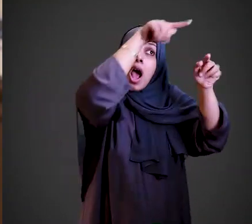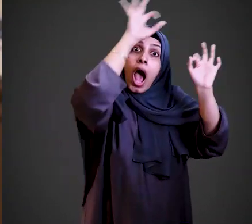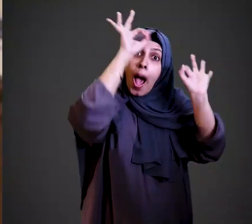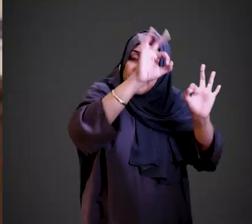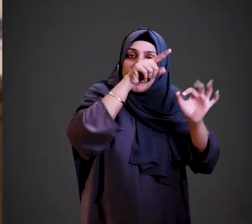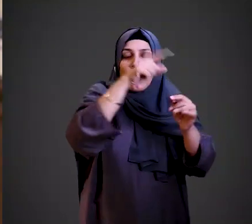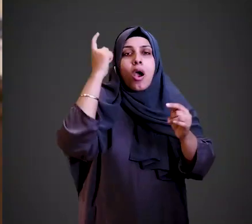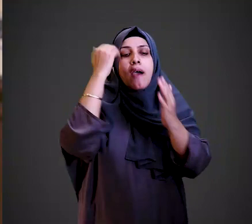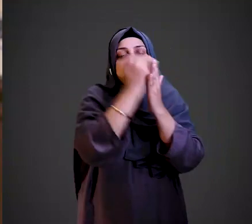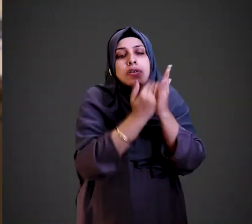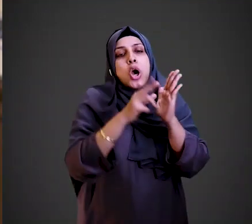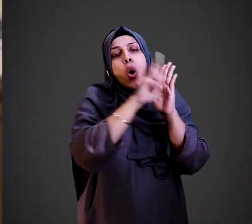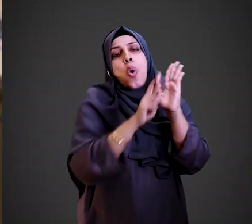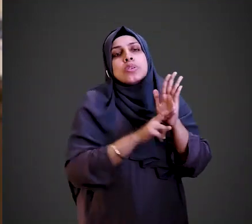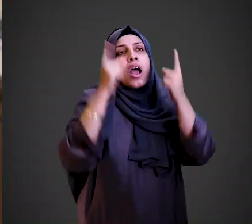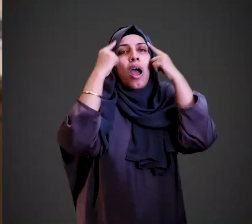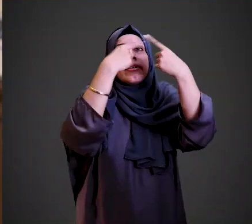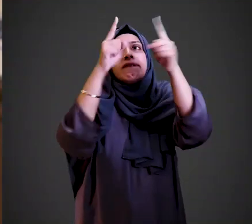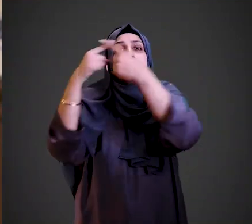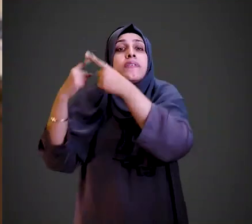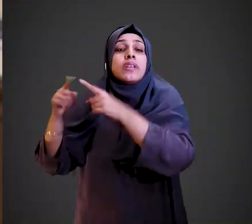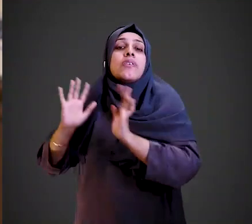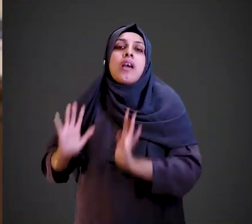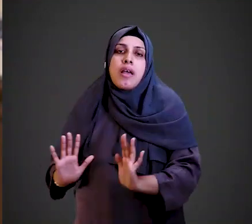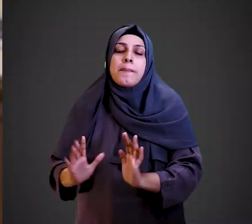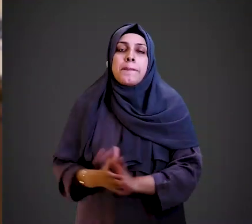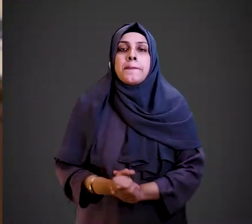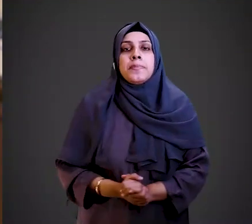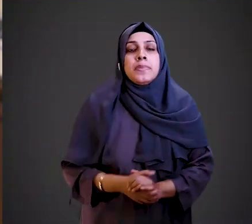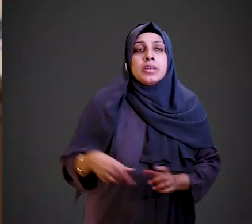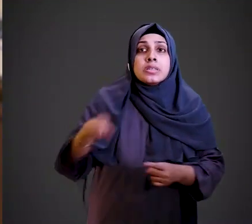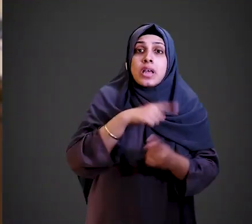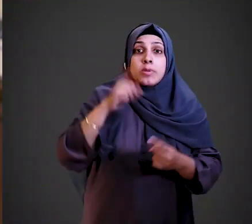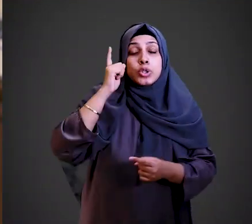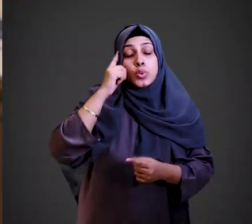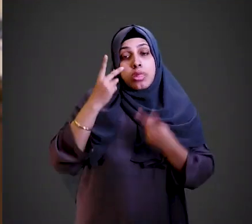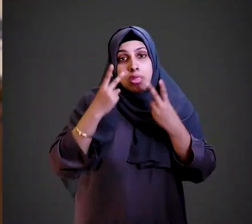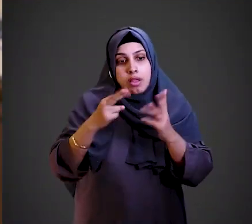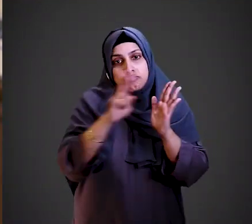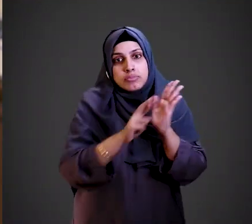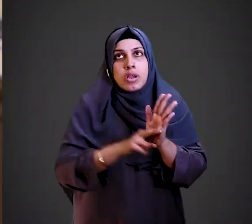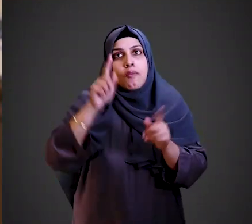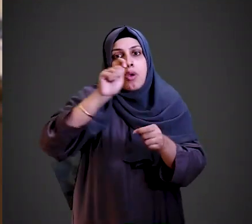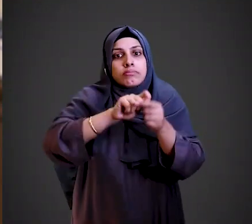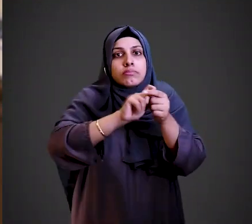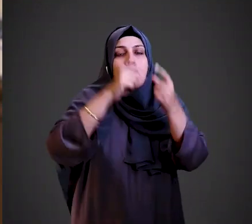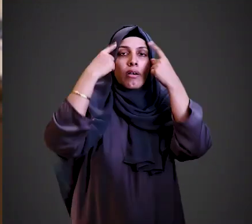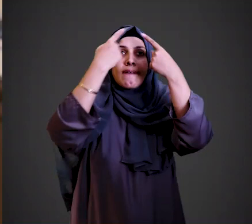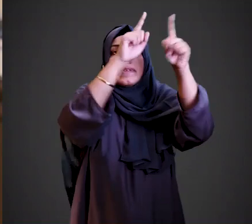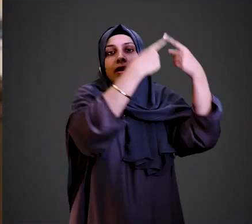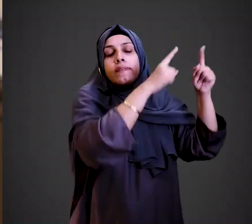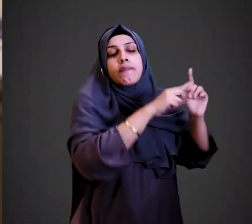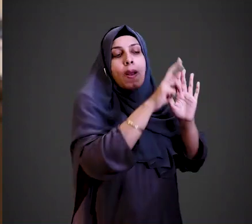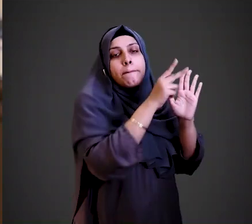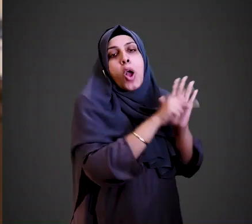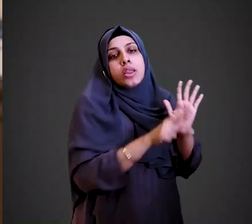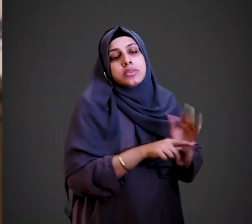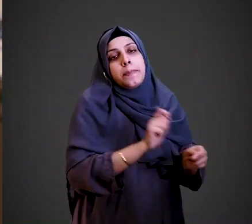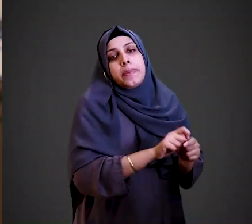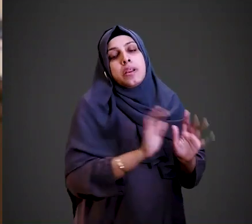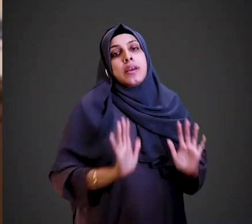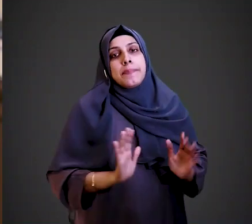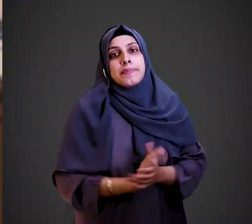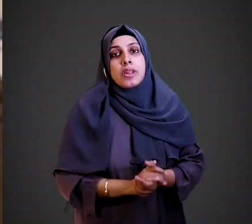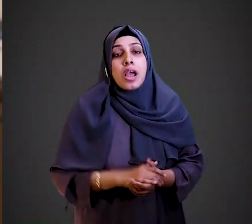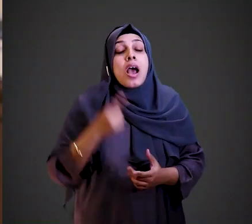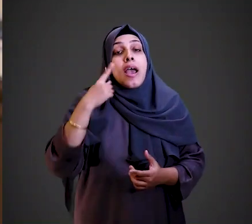کے کانٹیکسٹ کے اکارڈنگلی جس طرح کی ان کی ریالٹیز ہیں، گراؤنڈ ریالٹیز ہوتی ہیں، اس کو دیکھ کر حکومتیں جو ہیں وہ پالیسی بناتی